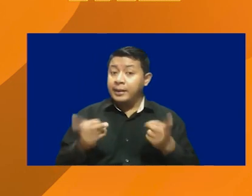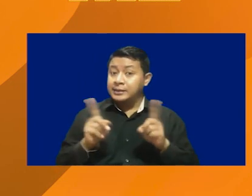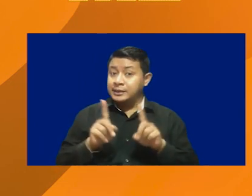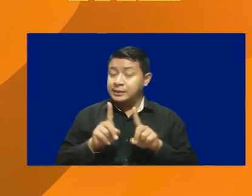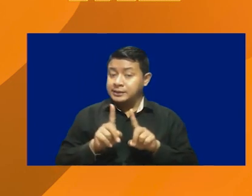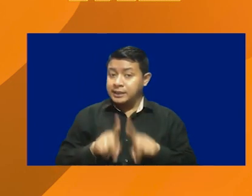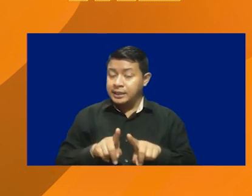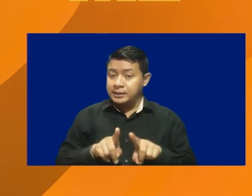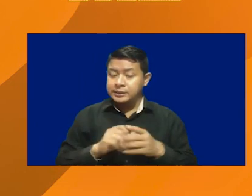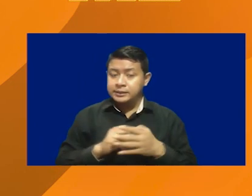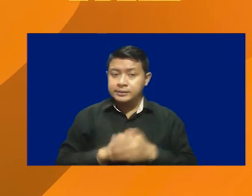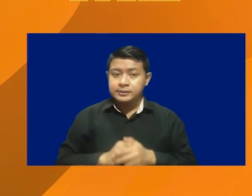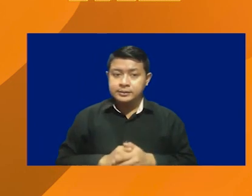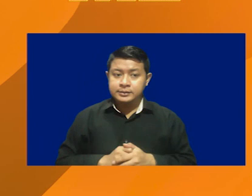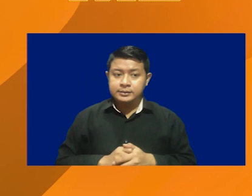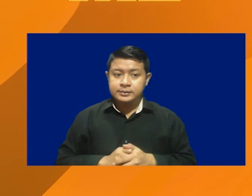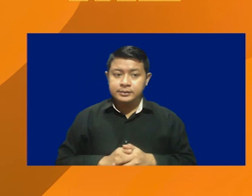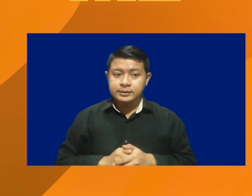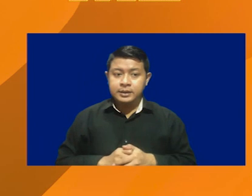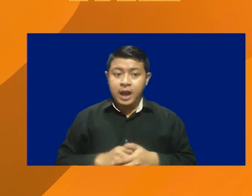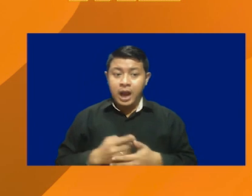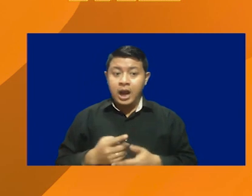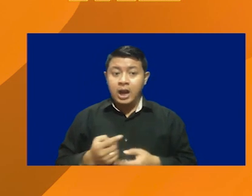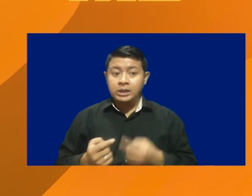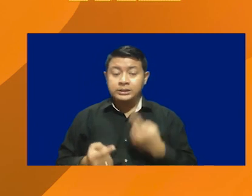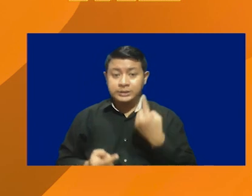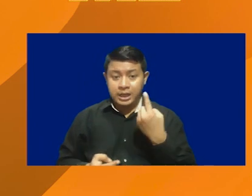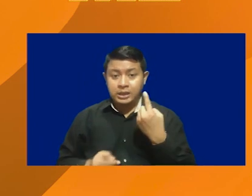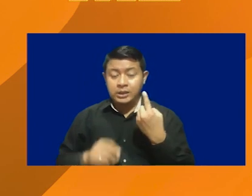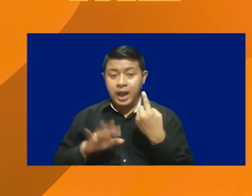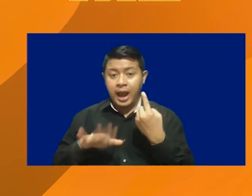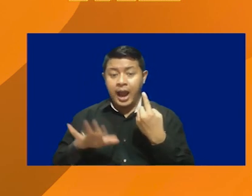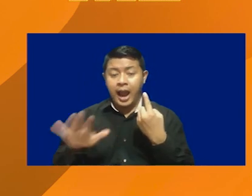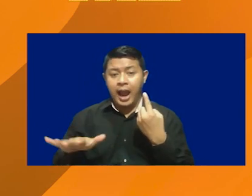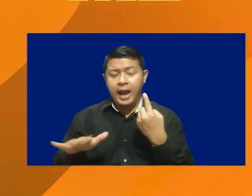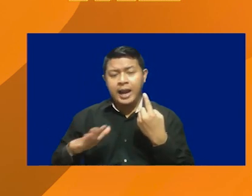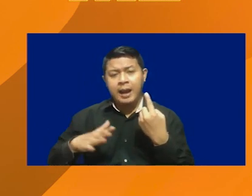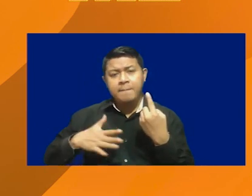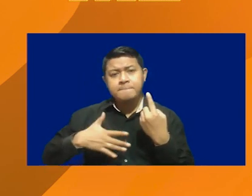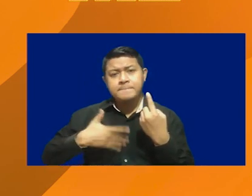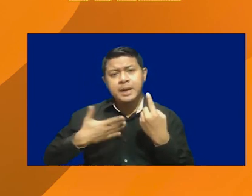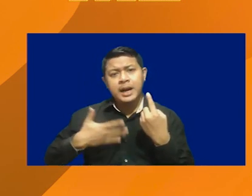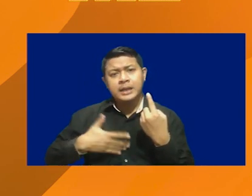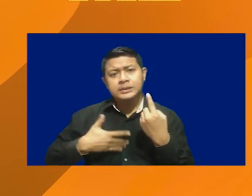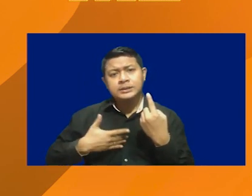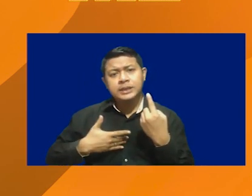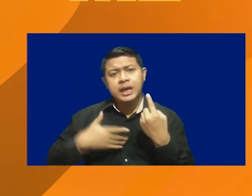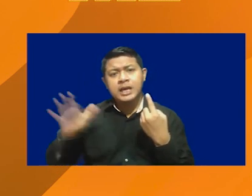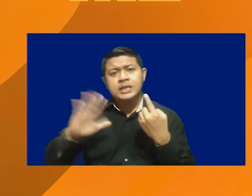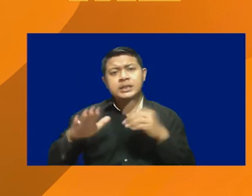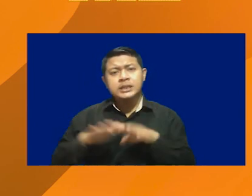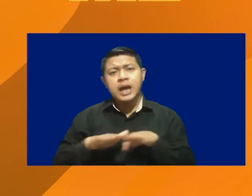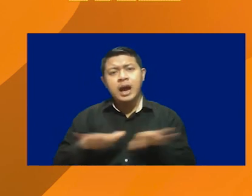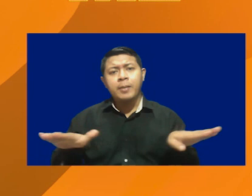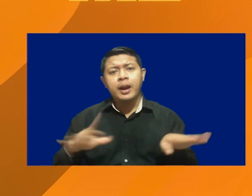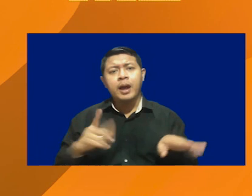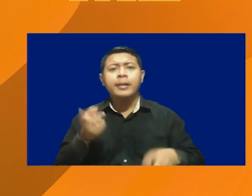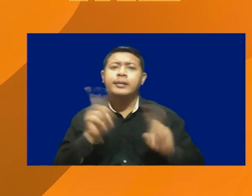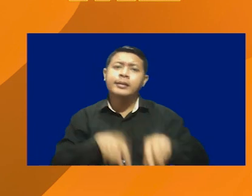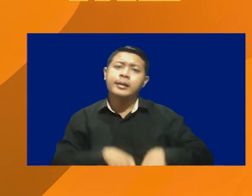Nah, apa yang terjadi bila seorang anak